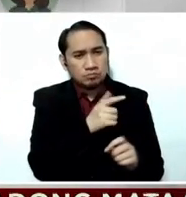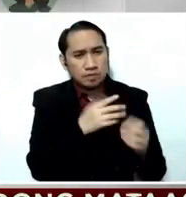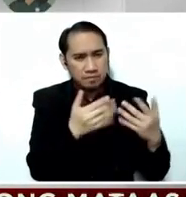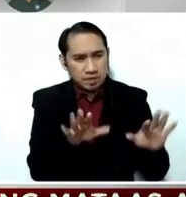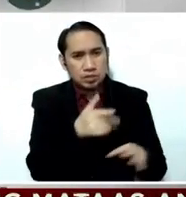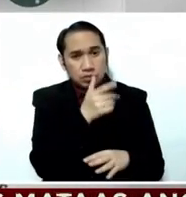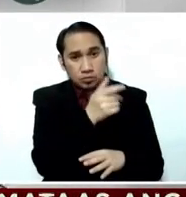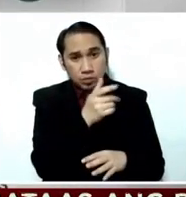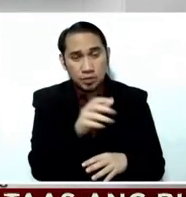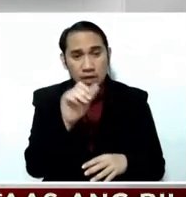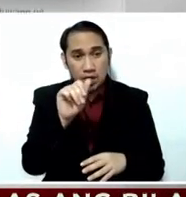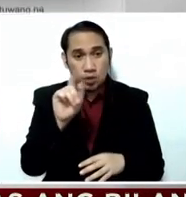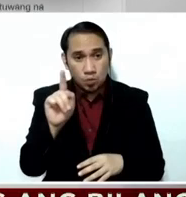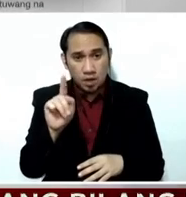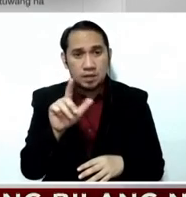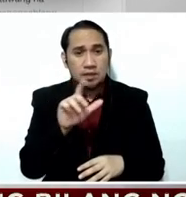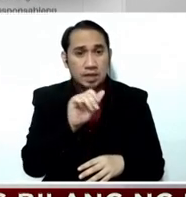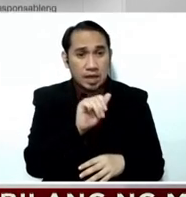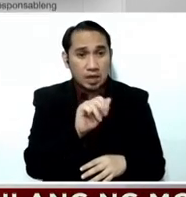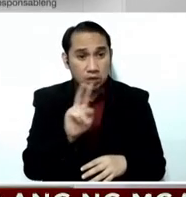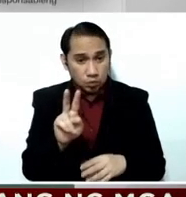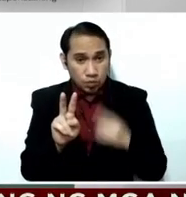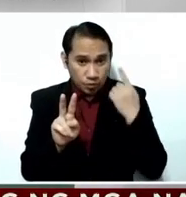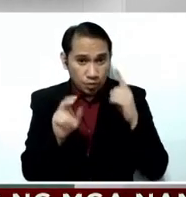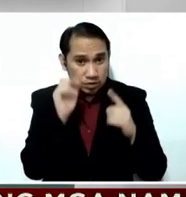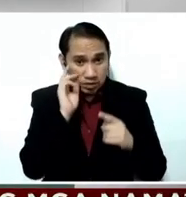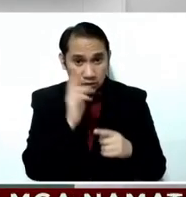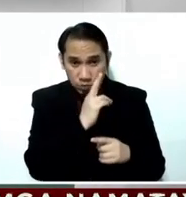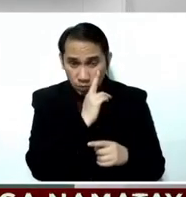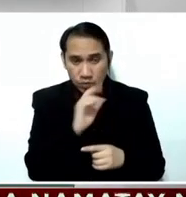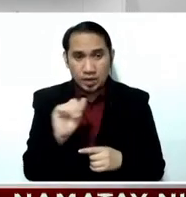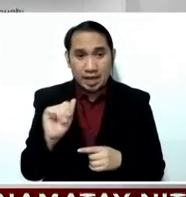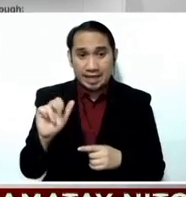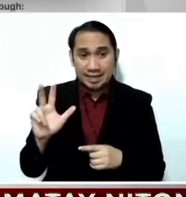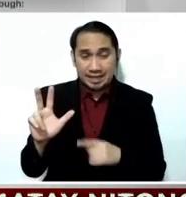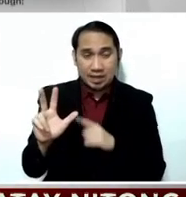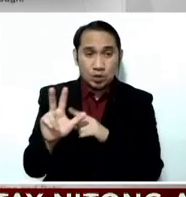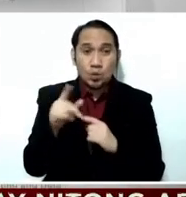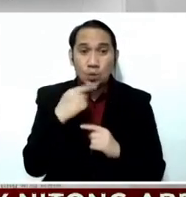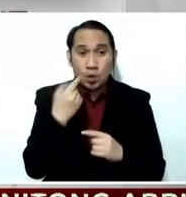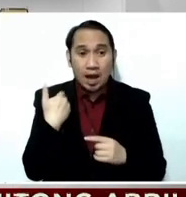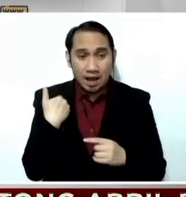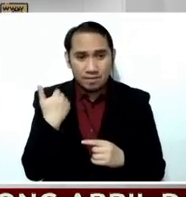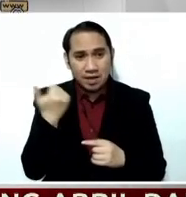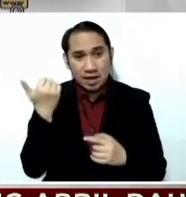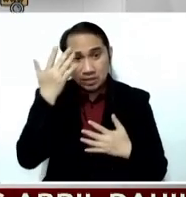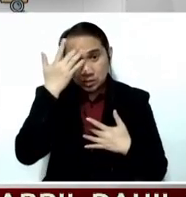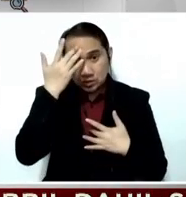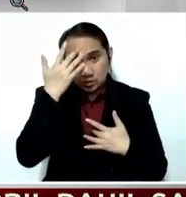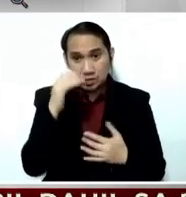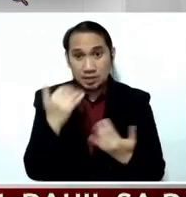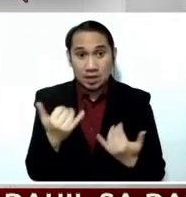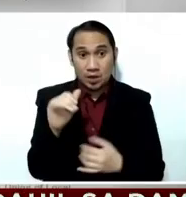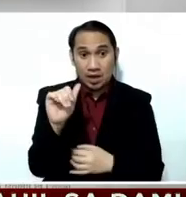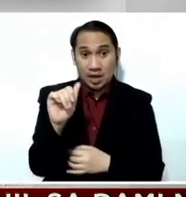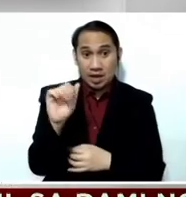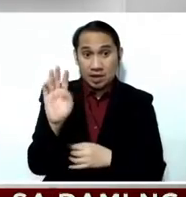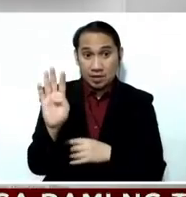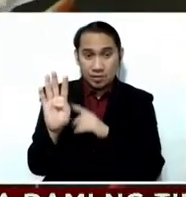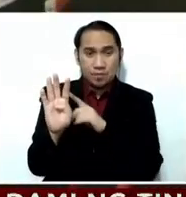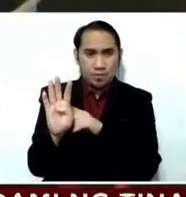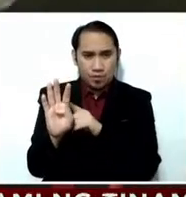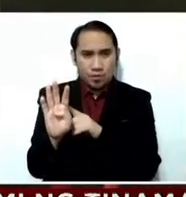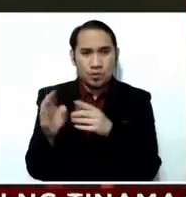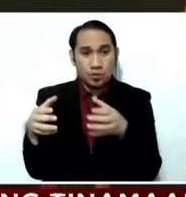workers, A2 o senior citizens, at A3 o may mga comorbidities. Para sa A4 category o economic